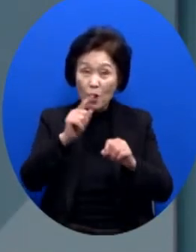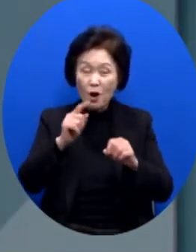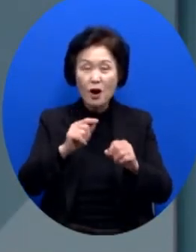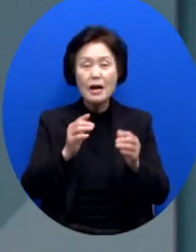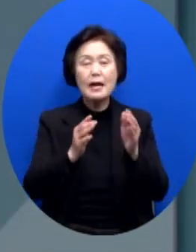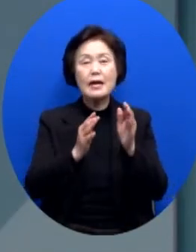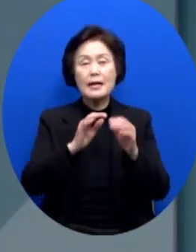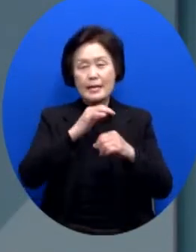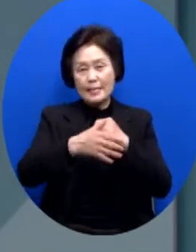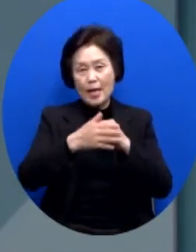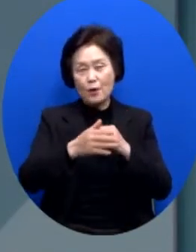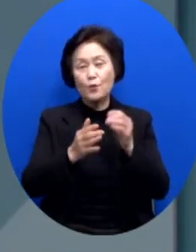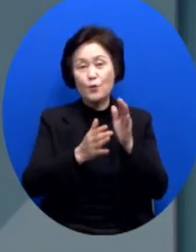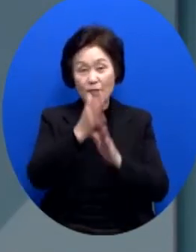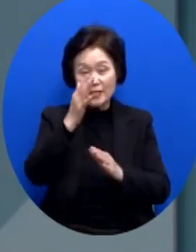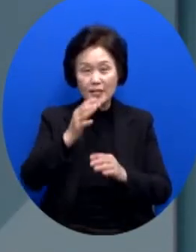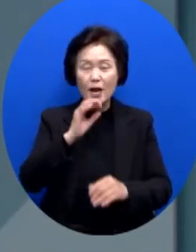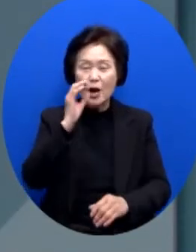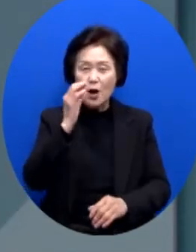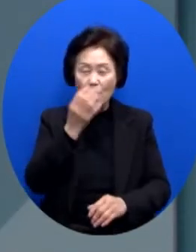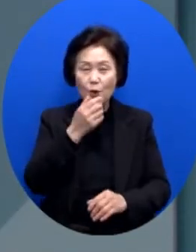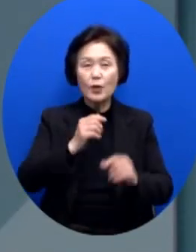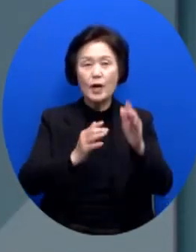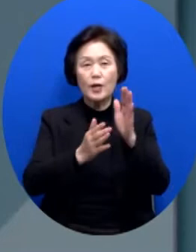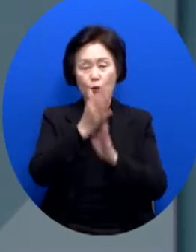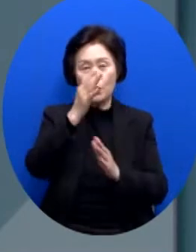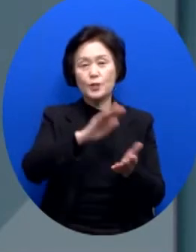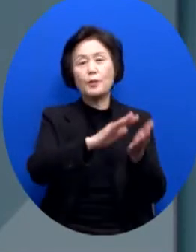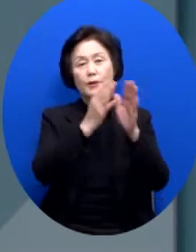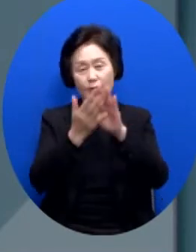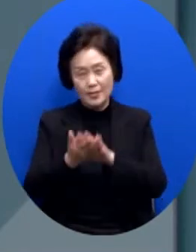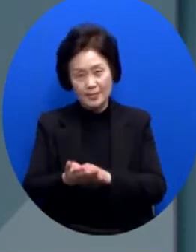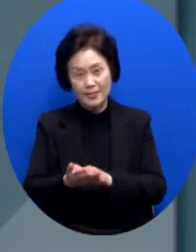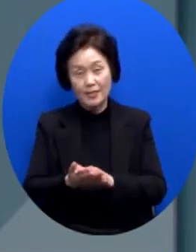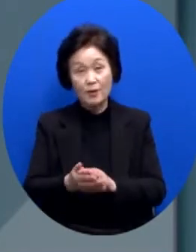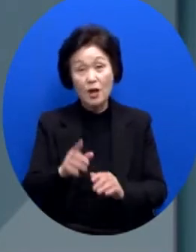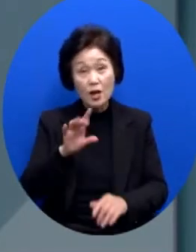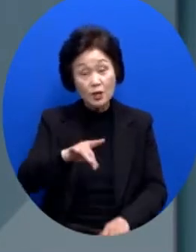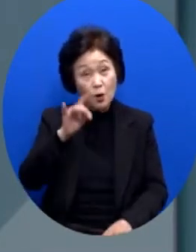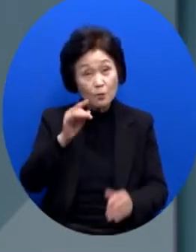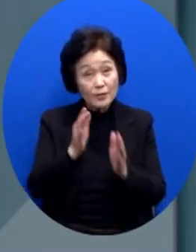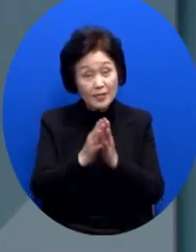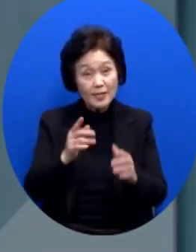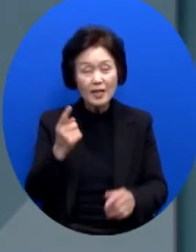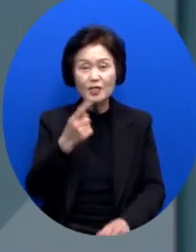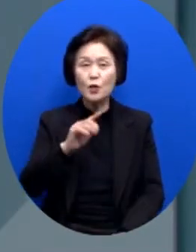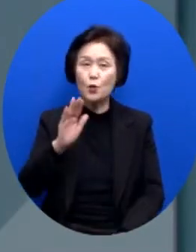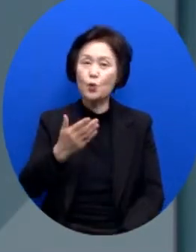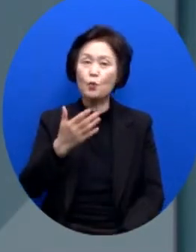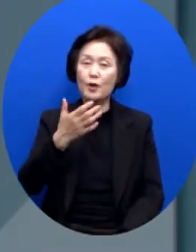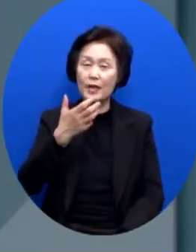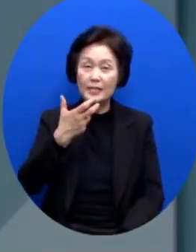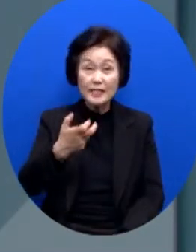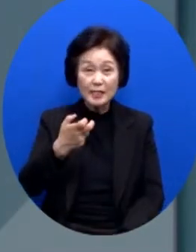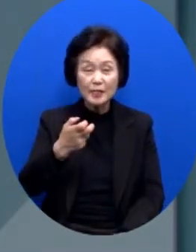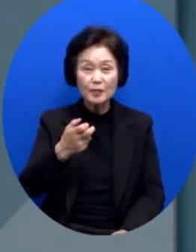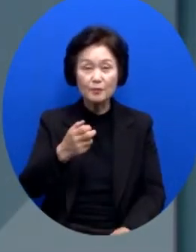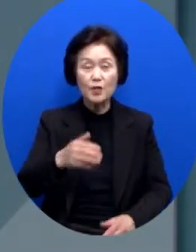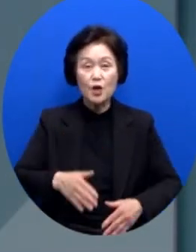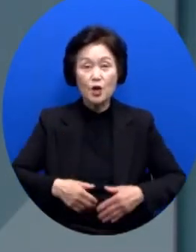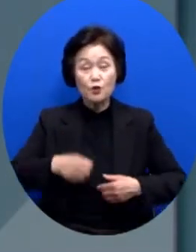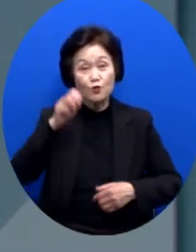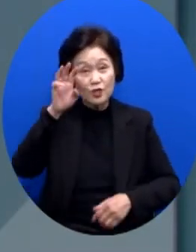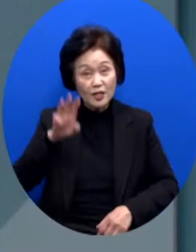시키자 하는 운동입니다 아 한국에서 2승 시온 동의 처음 시작된 것은 1970년 춘천에서 김준곤